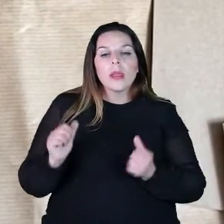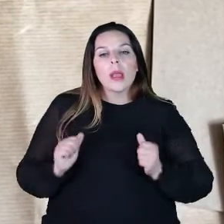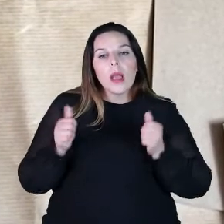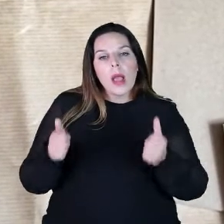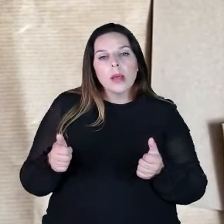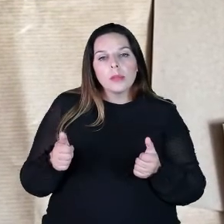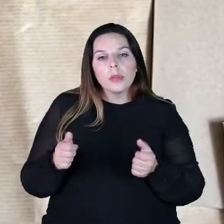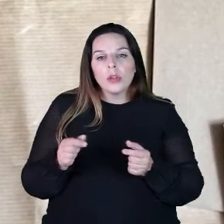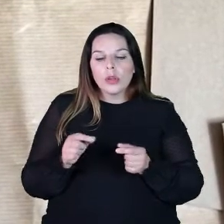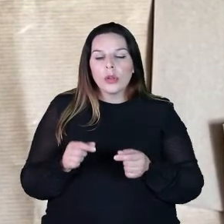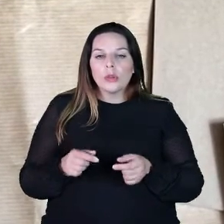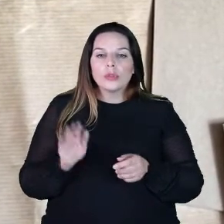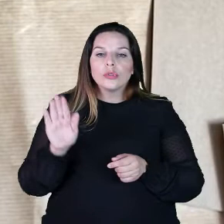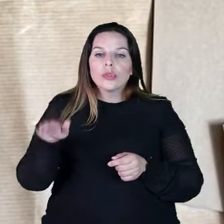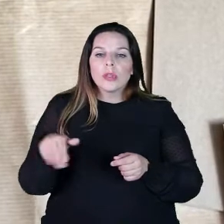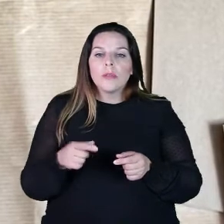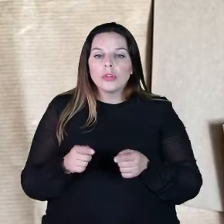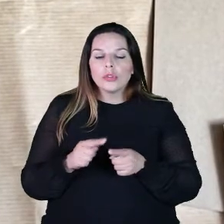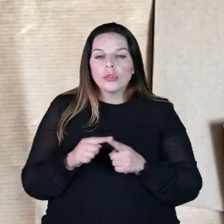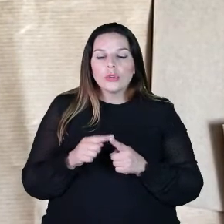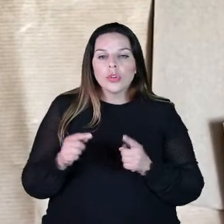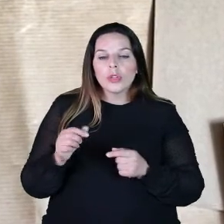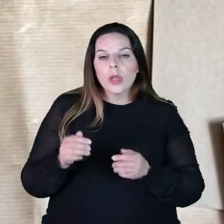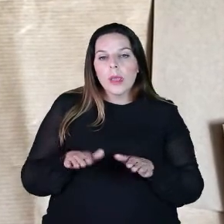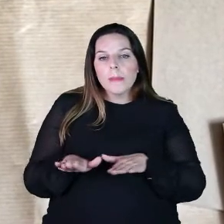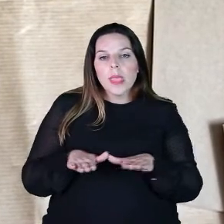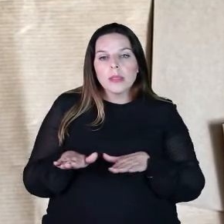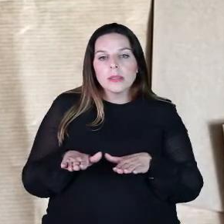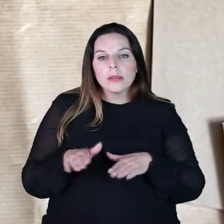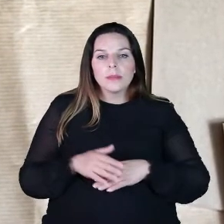troszkę przestrzeni. Tak?